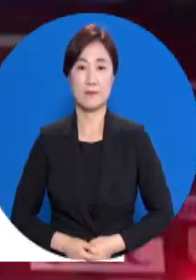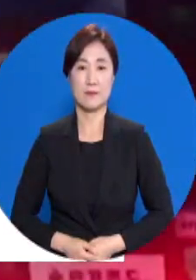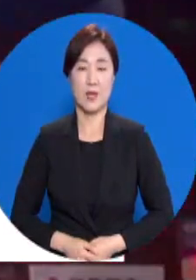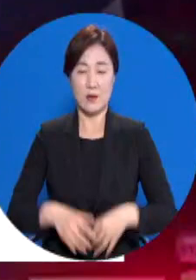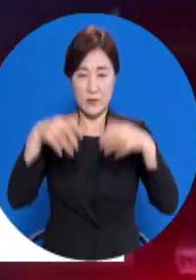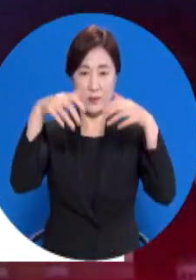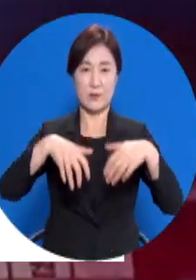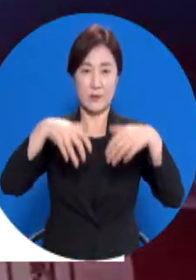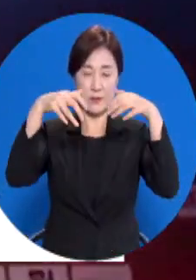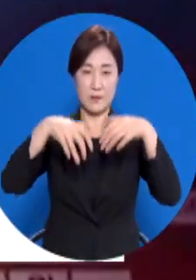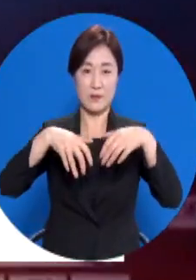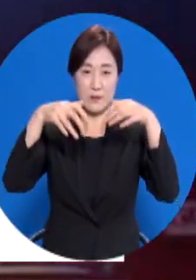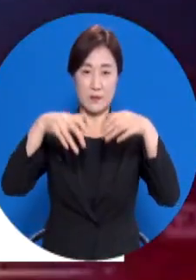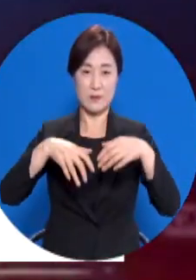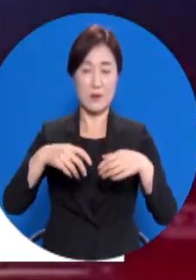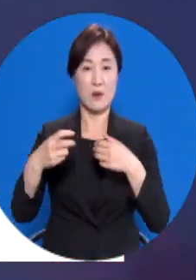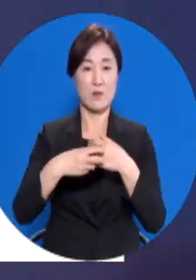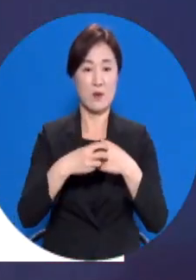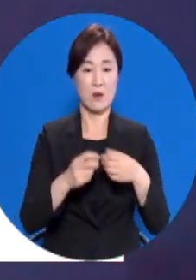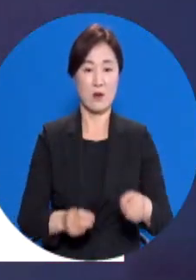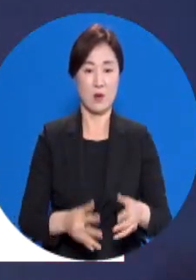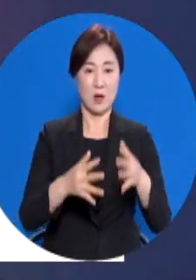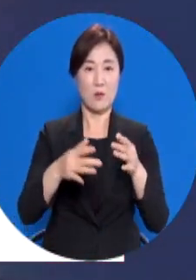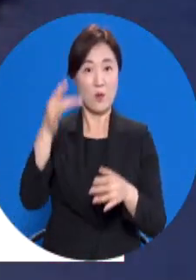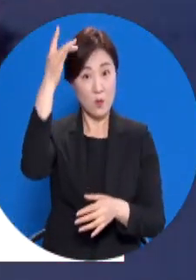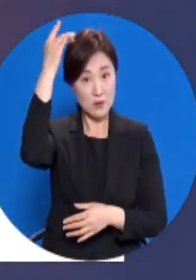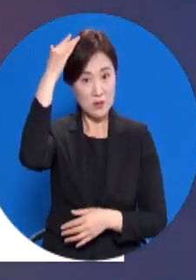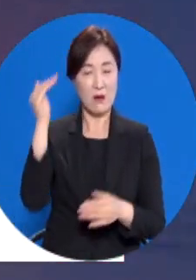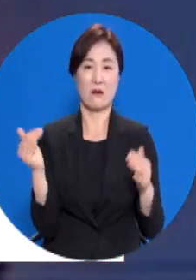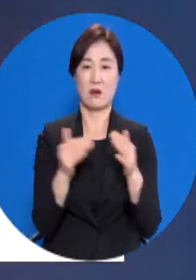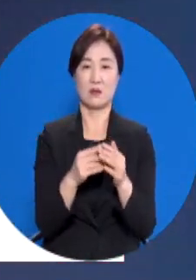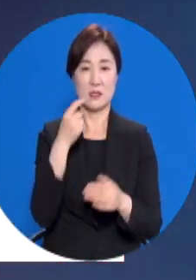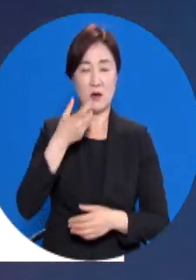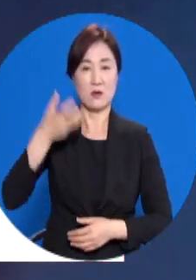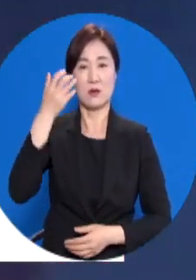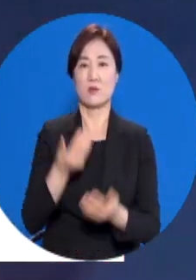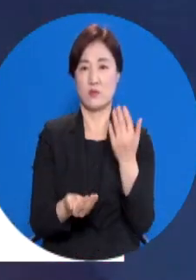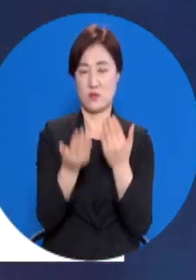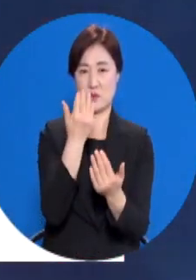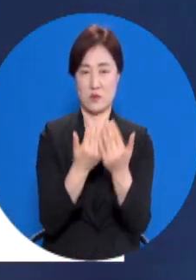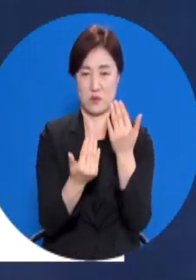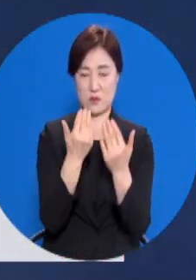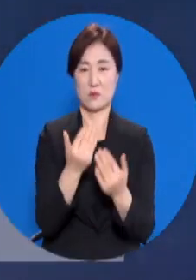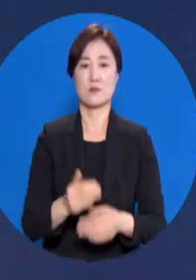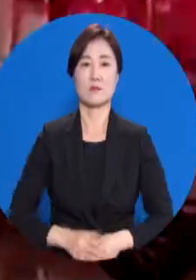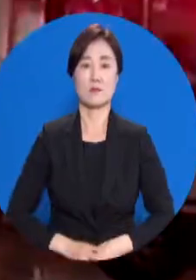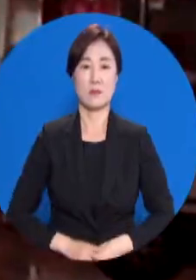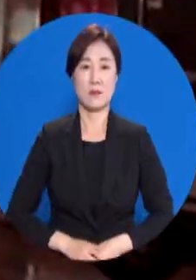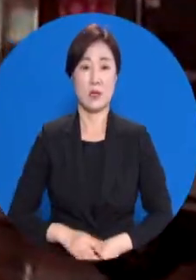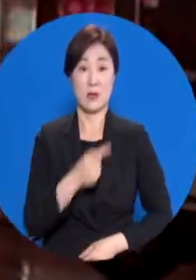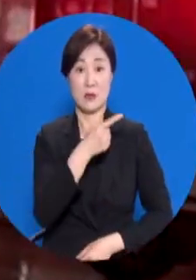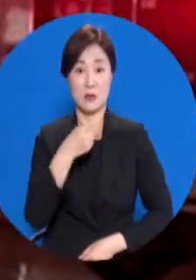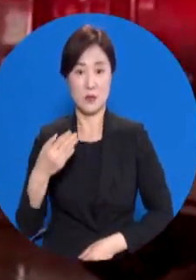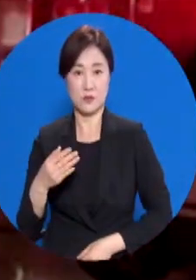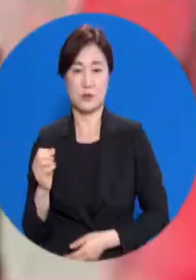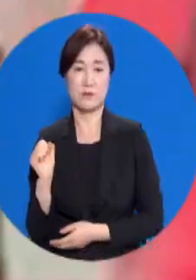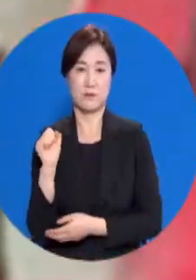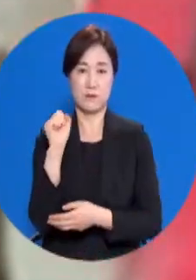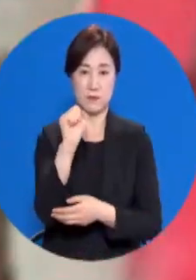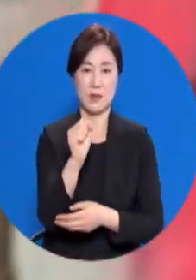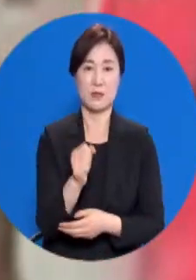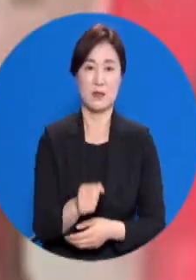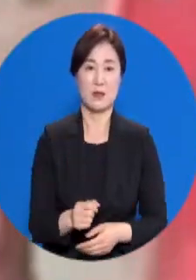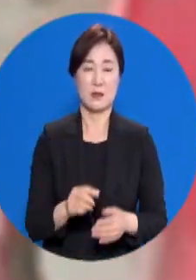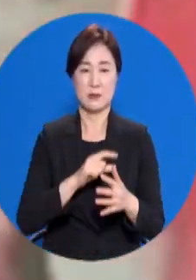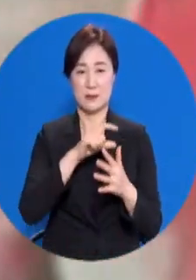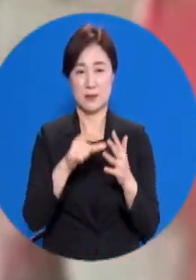폭우가 쏟아지는 가운데 병원 건물 옥상까지 연기와 불길이 치솟습니다. 소방대원들이 장비를 동원해 차례로 건물